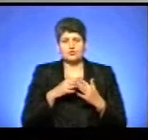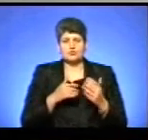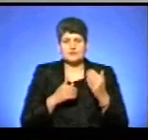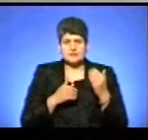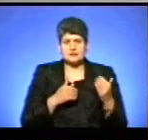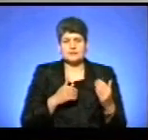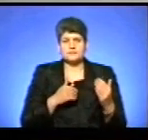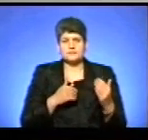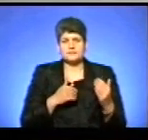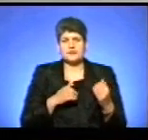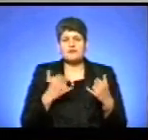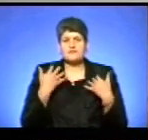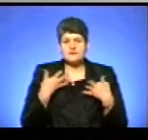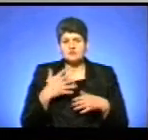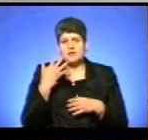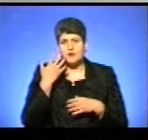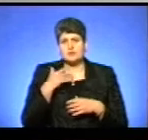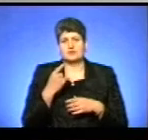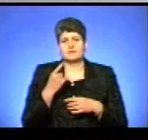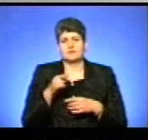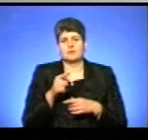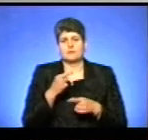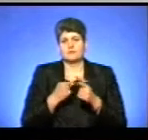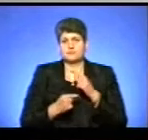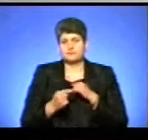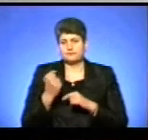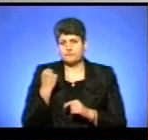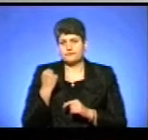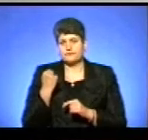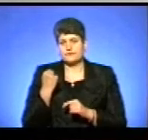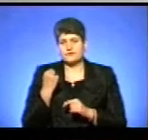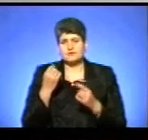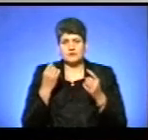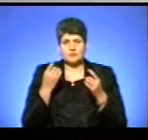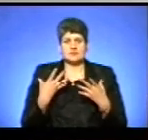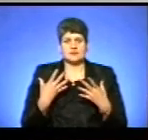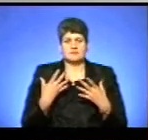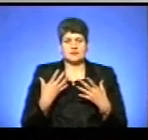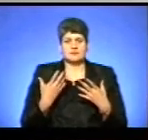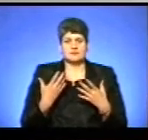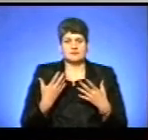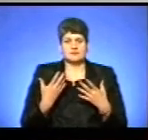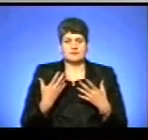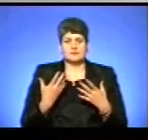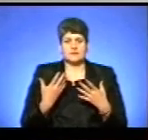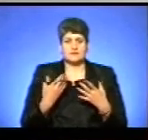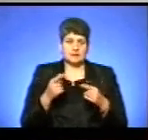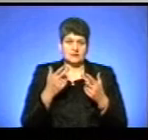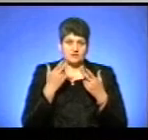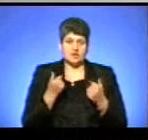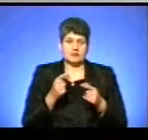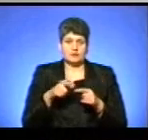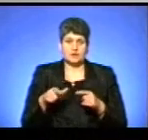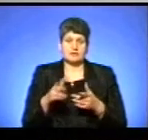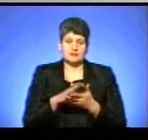вже коли вони демобілізовуються, вони стають звичайними цивільними і звичайними людьми, які